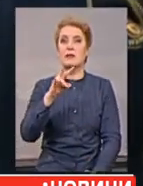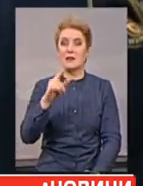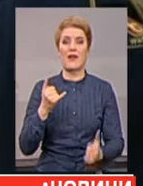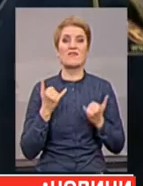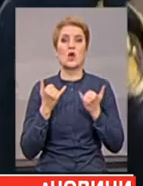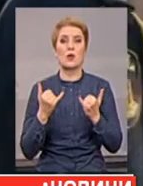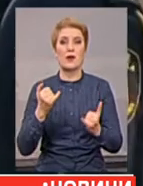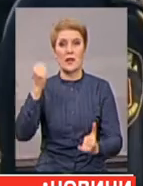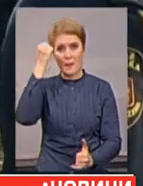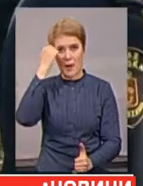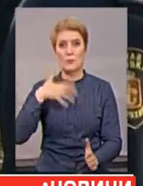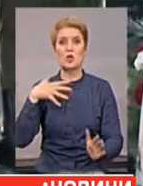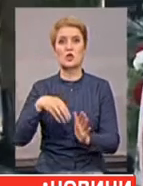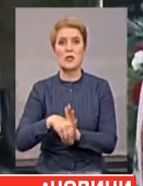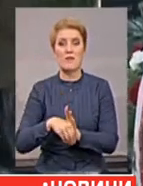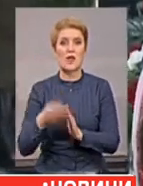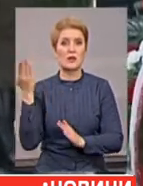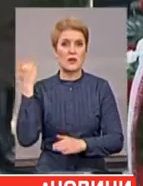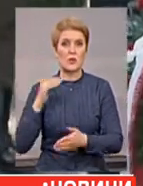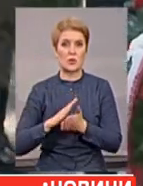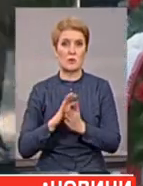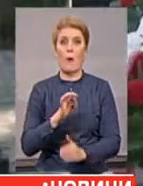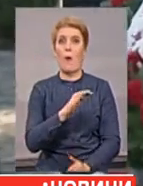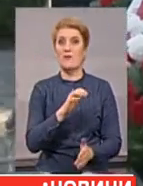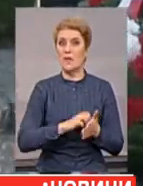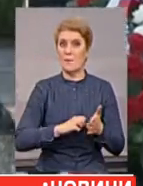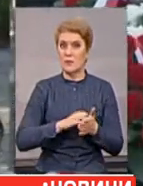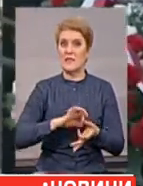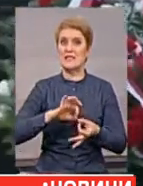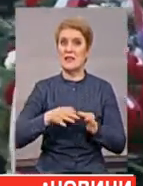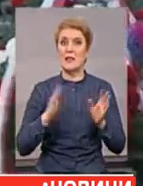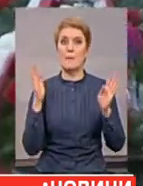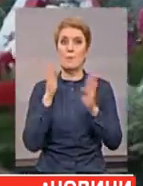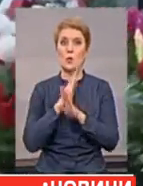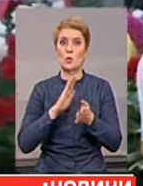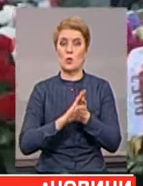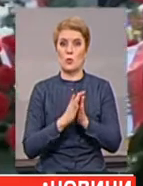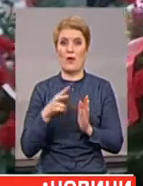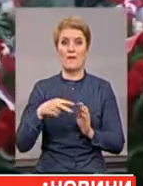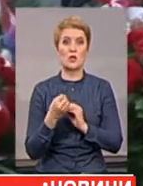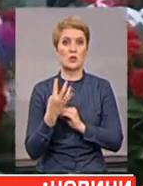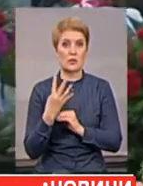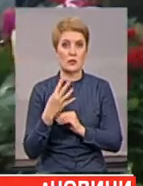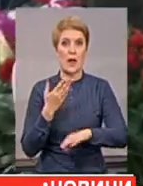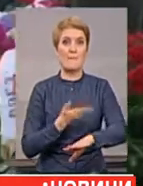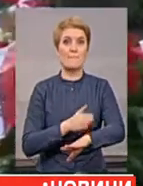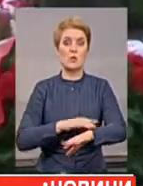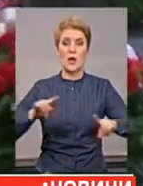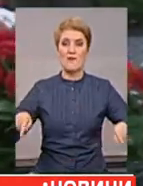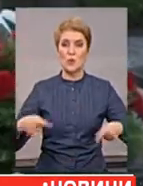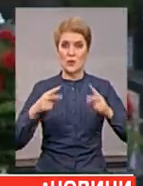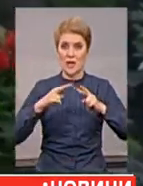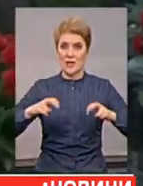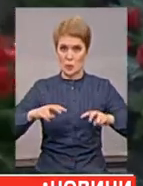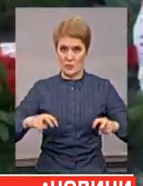тоталітарного режиму. Офіційна причина катастрофи – складні погодні умови. 2014 року Польща відновила розслідування. За